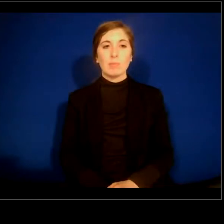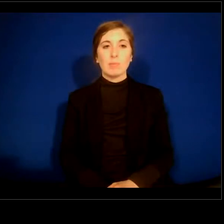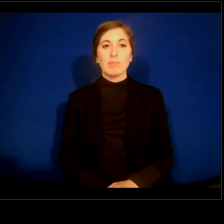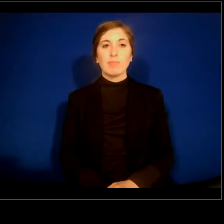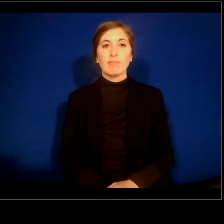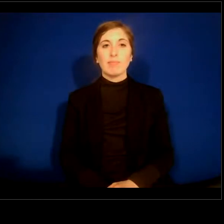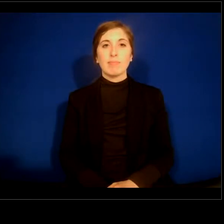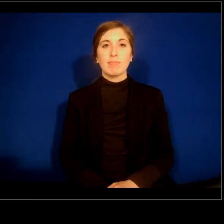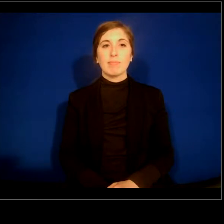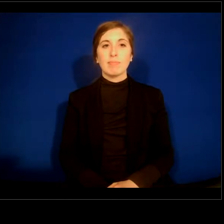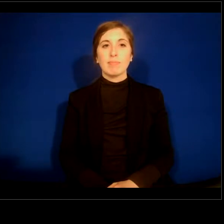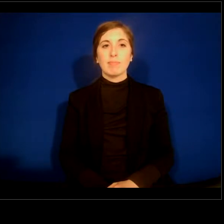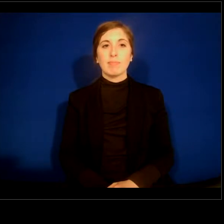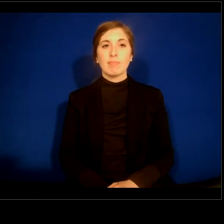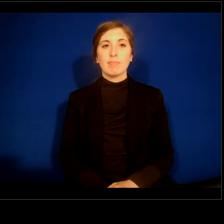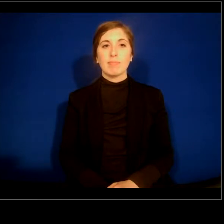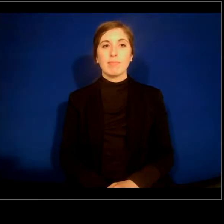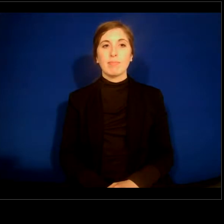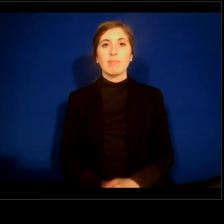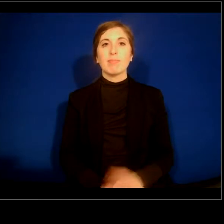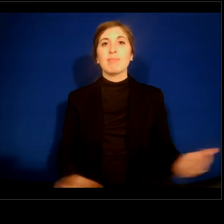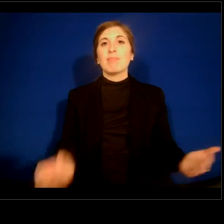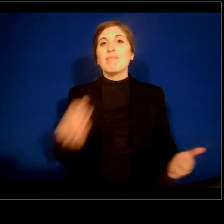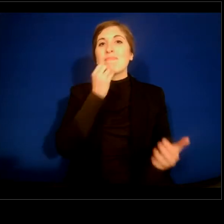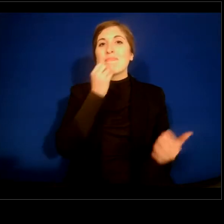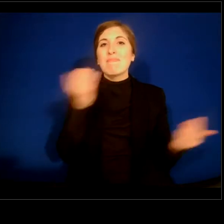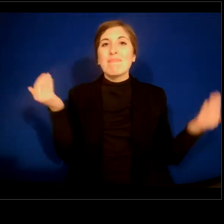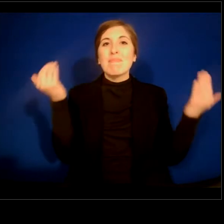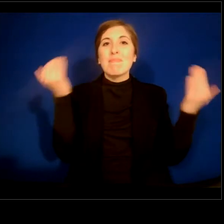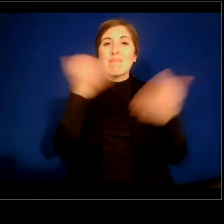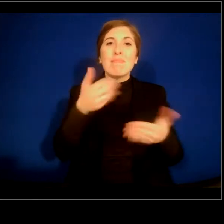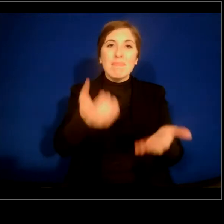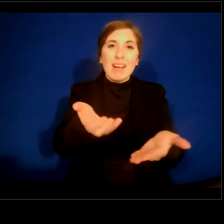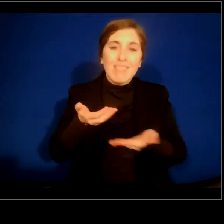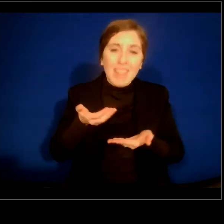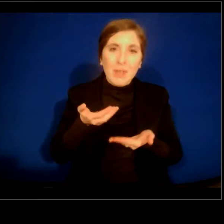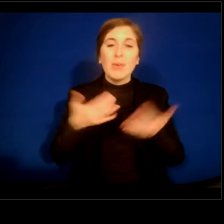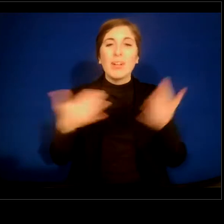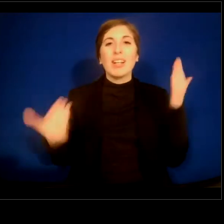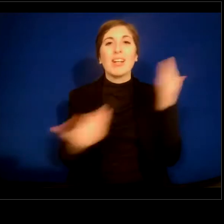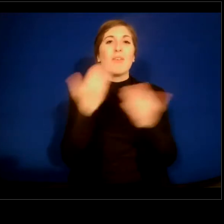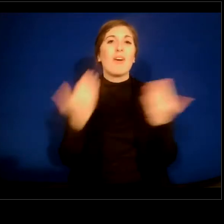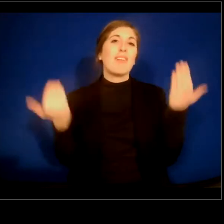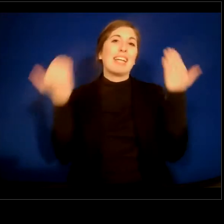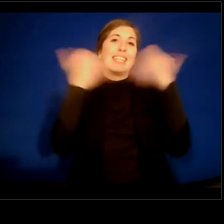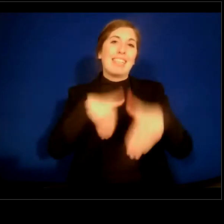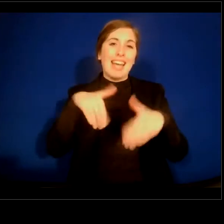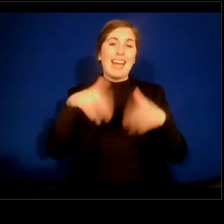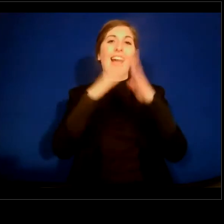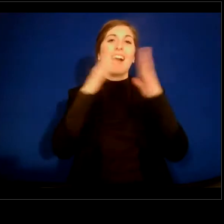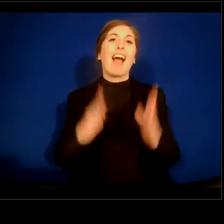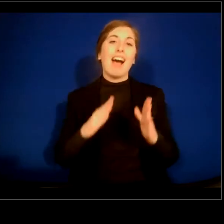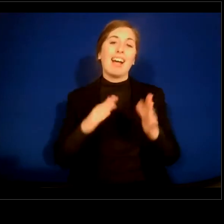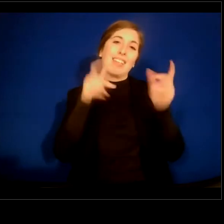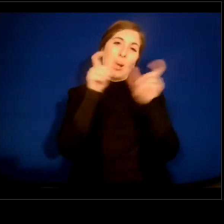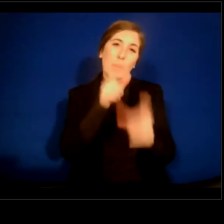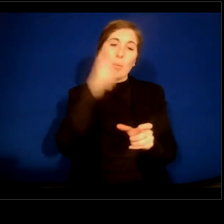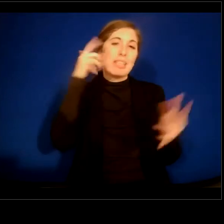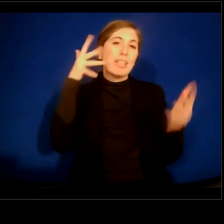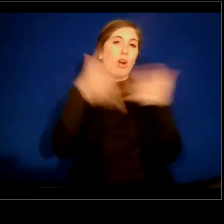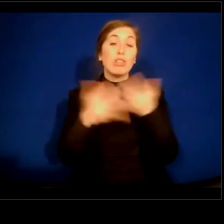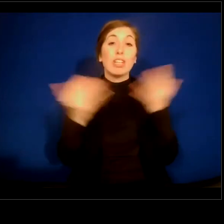Buonasera a tutti e benvenuti alla nuova serata della Casa della Psicologia, una serata straordinaria